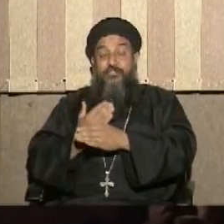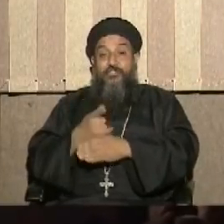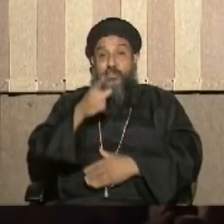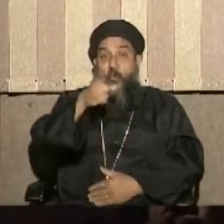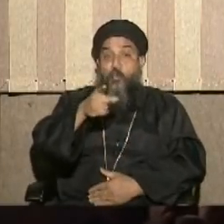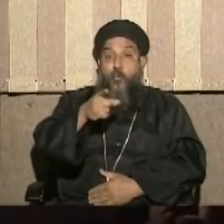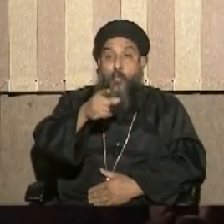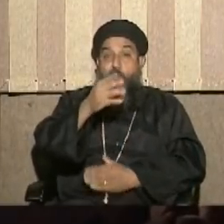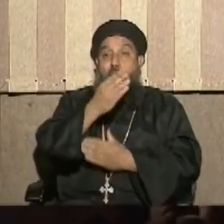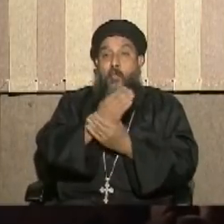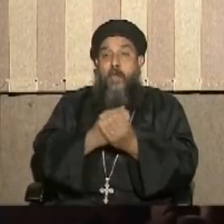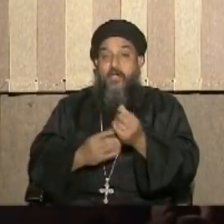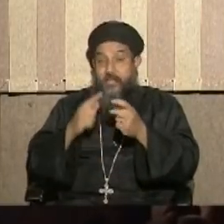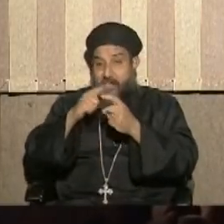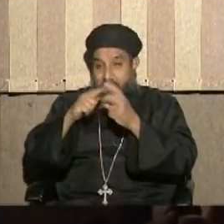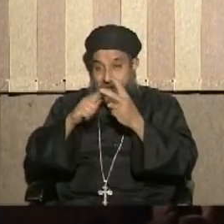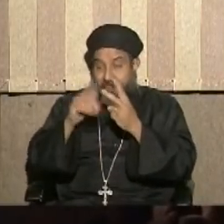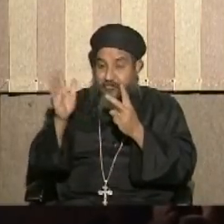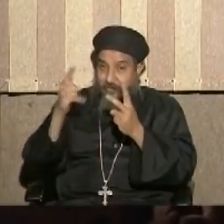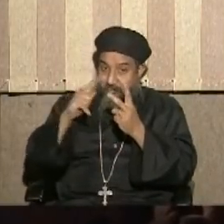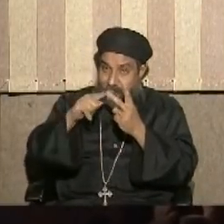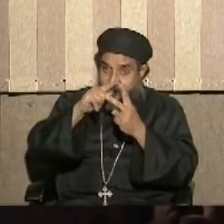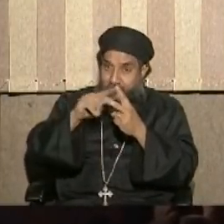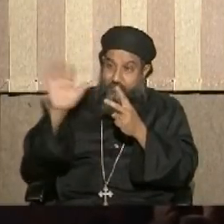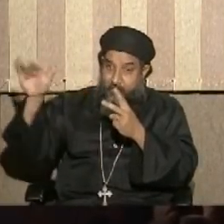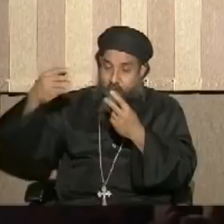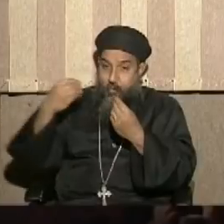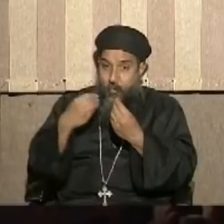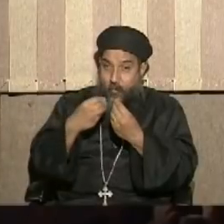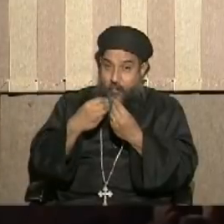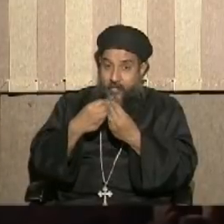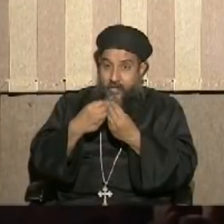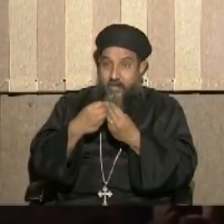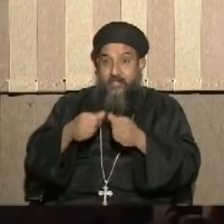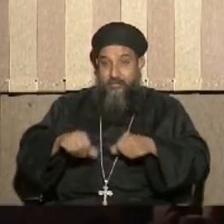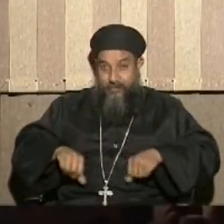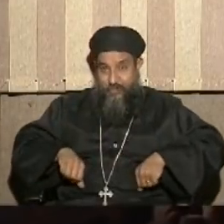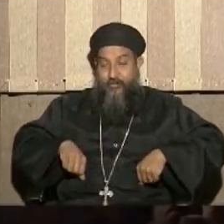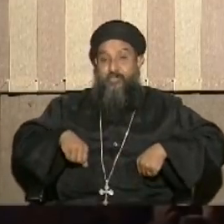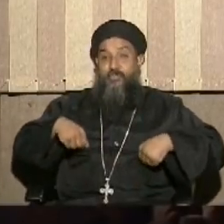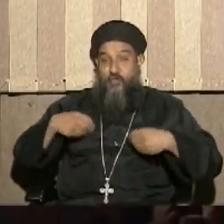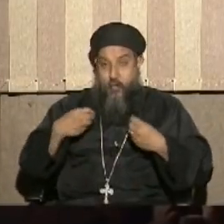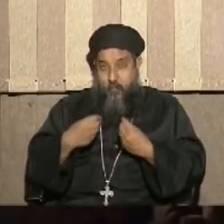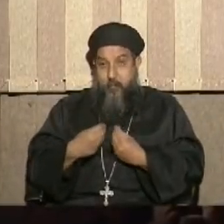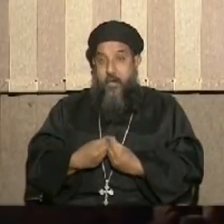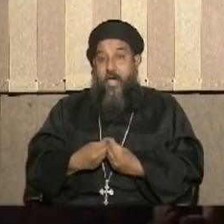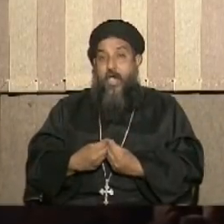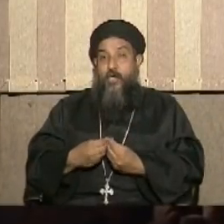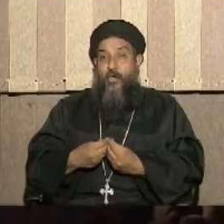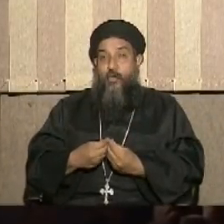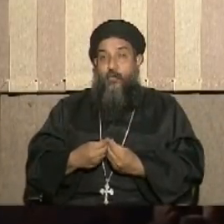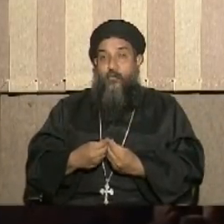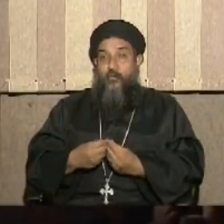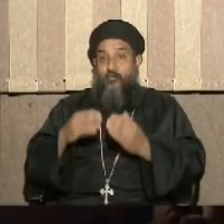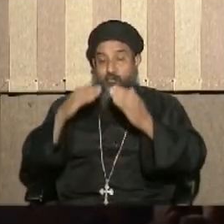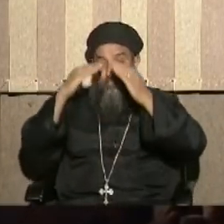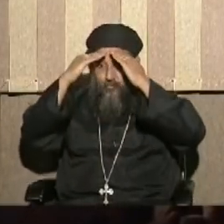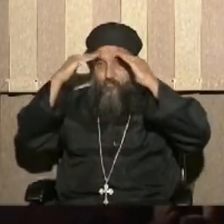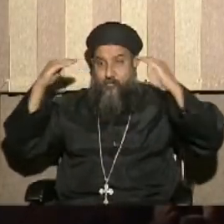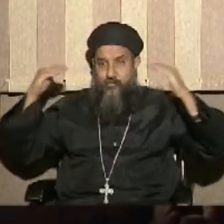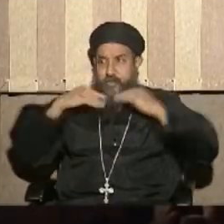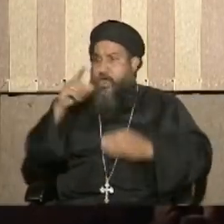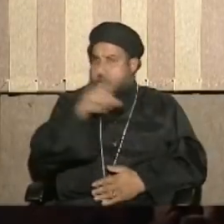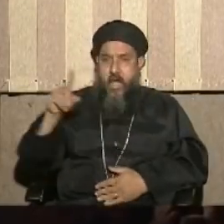ادعو اولادك ماكسيموس وديماديوس لمصر ويعيشوا عندي